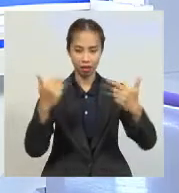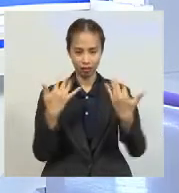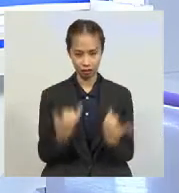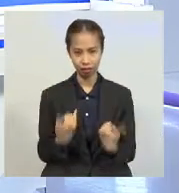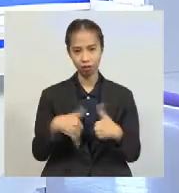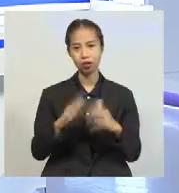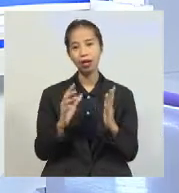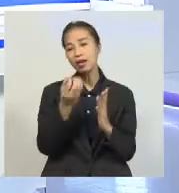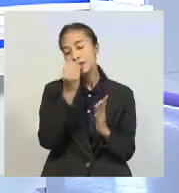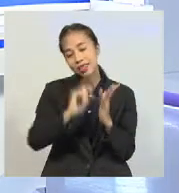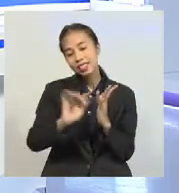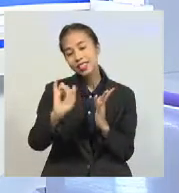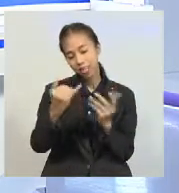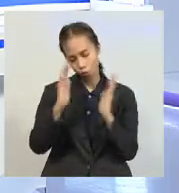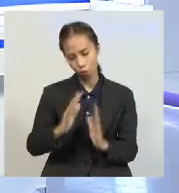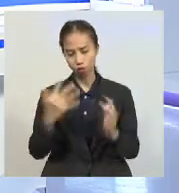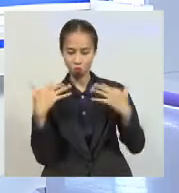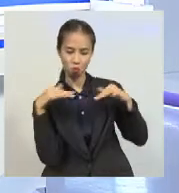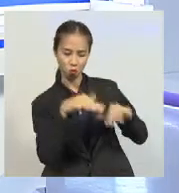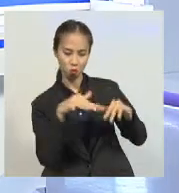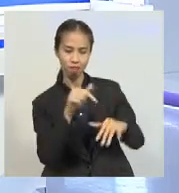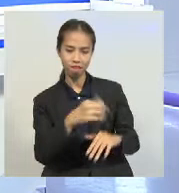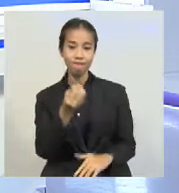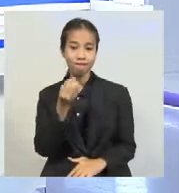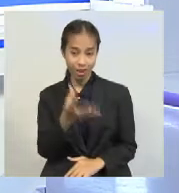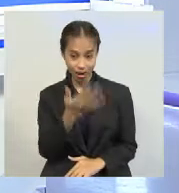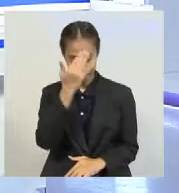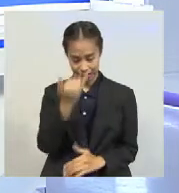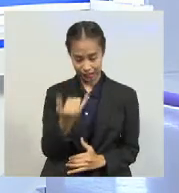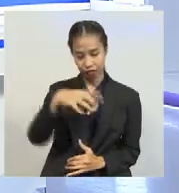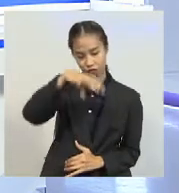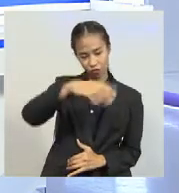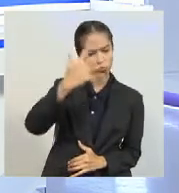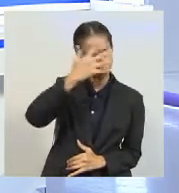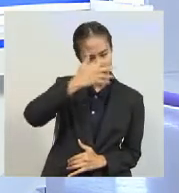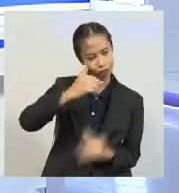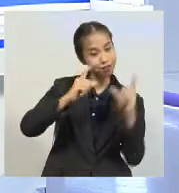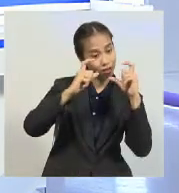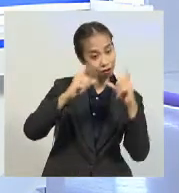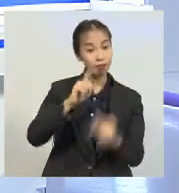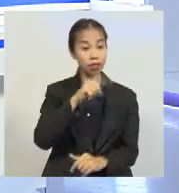ทำให้การกินเจปีนี้คึกคักตามไปด้วย แล้วก็มีแบบสถานีสวยเป็นแลนด์มาร์คถ่ายรูปใหม่ๆได้คุณไปใ